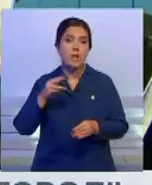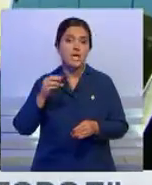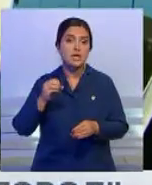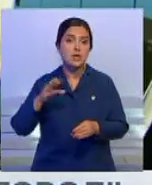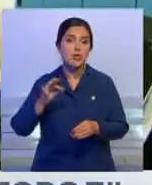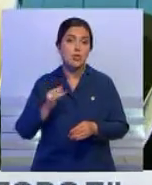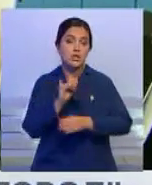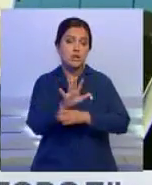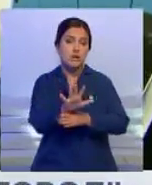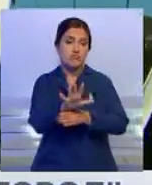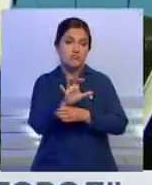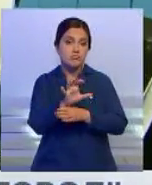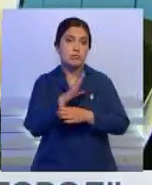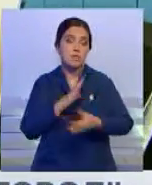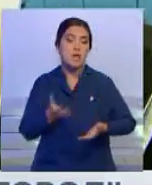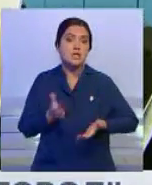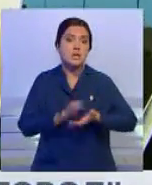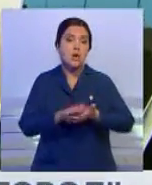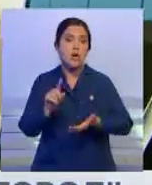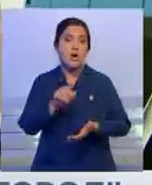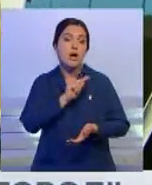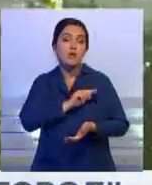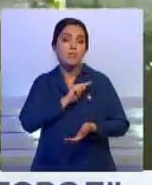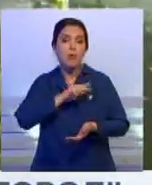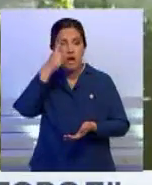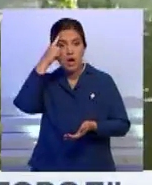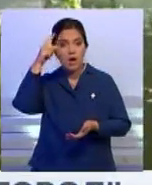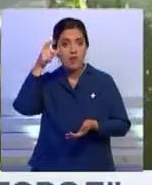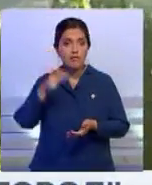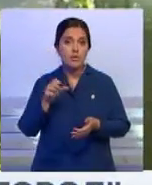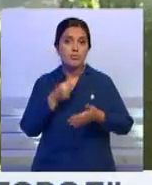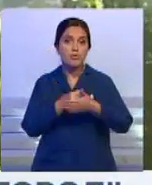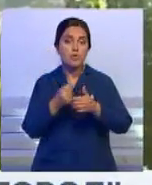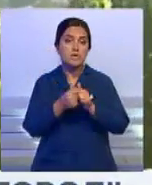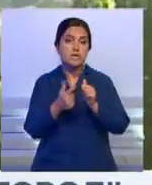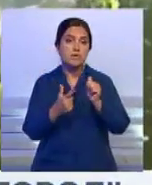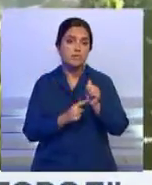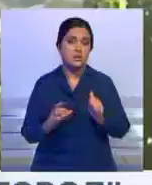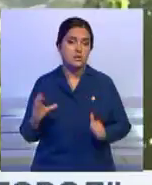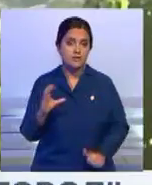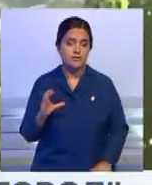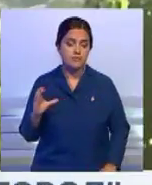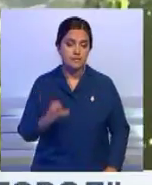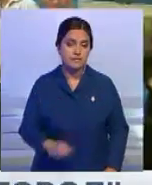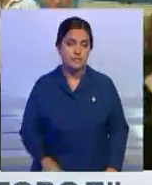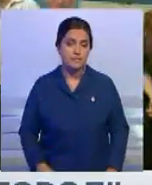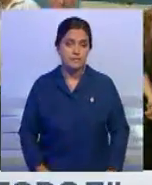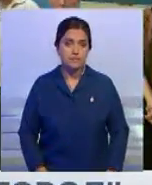сделала этот кадр. Ознакомиться с работами авторов можно будет до 17 сентября.